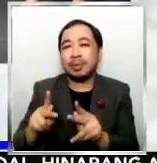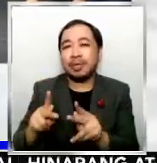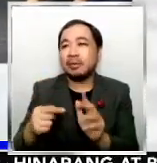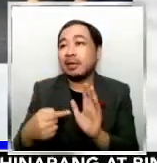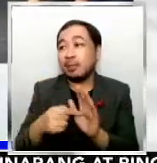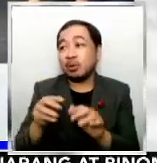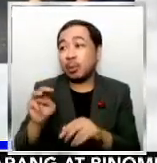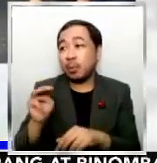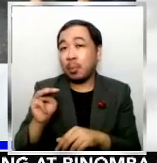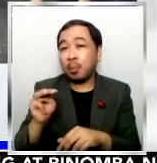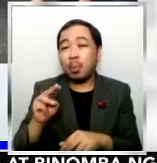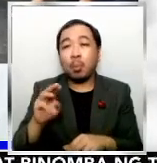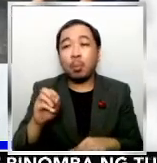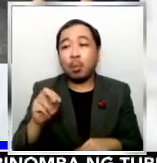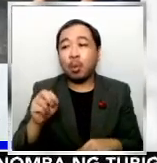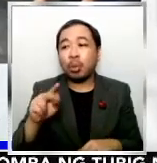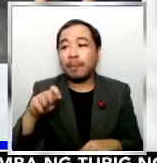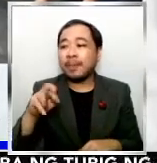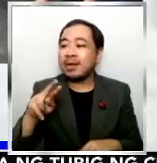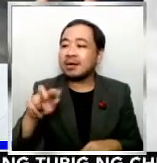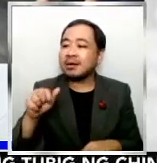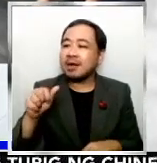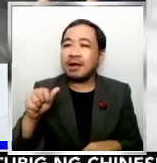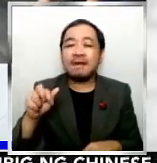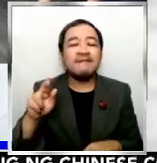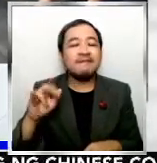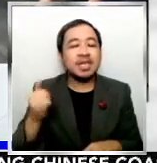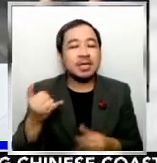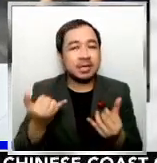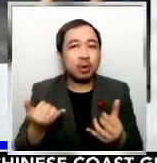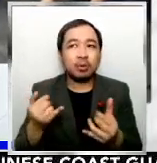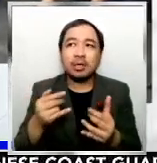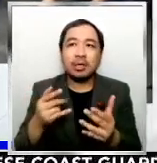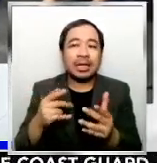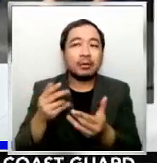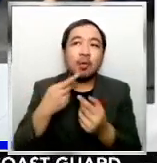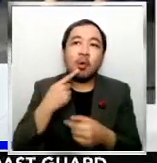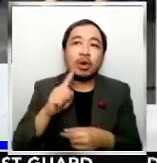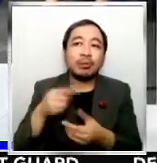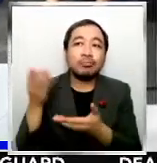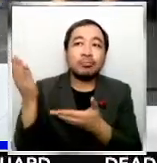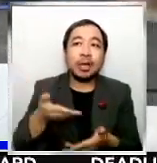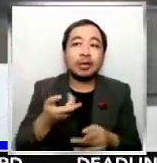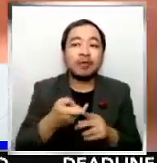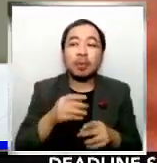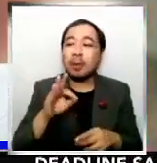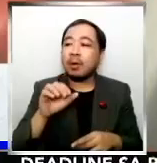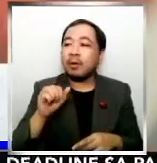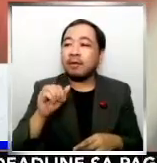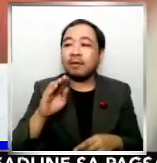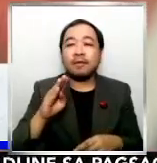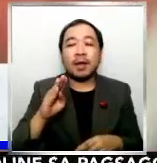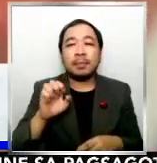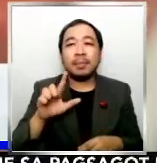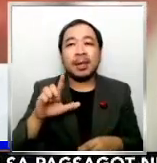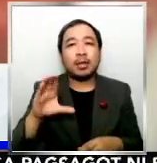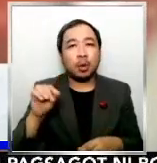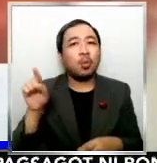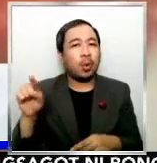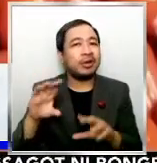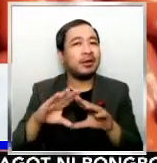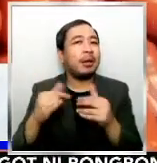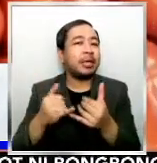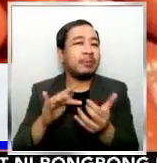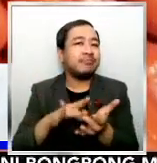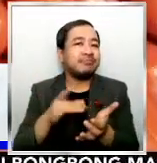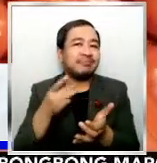Molnupiravir shipment kanina ay bahagi ng mga in-order ng mga ospital mula sa Faberco, isang pharmaceutical company. Umaasa ang Faberco na